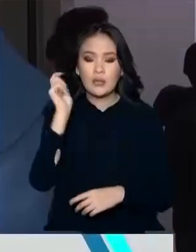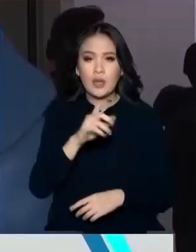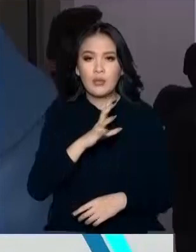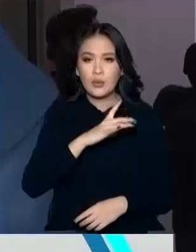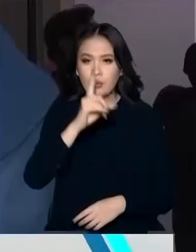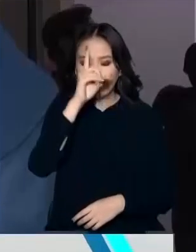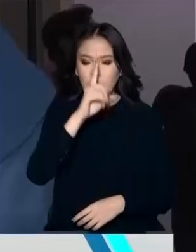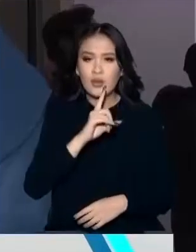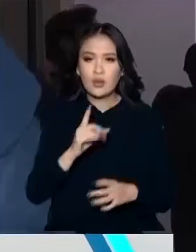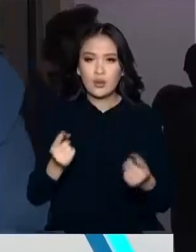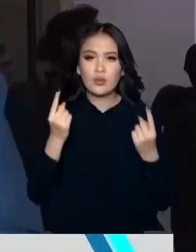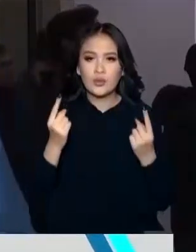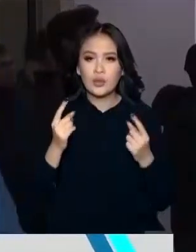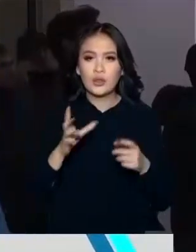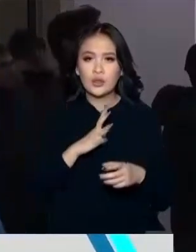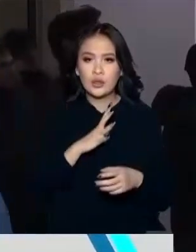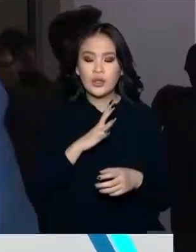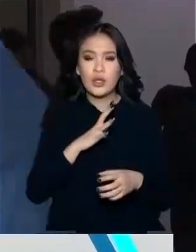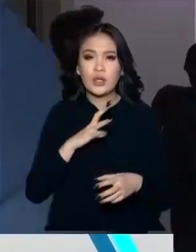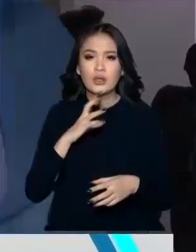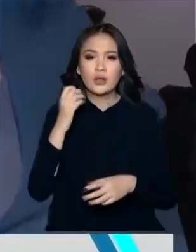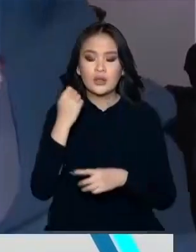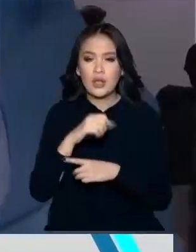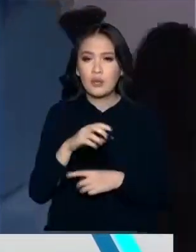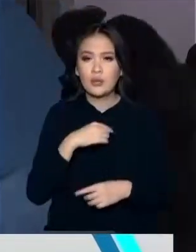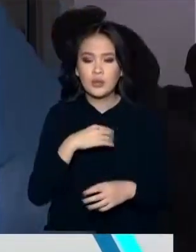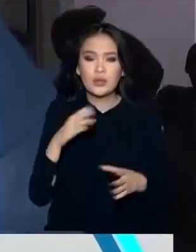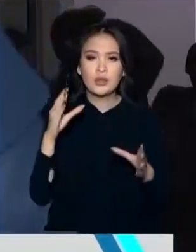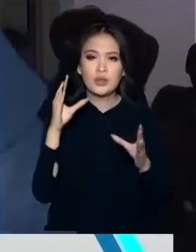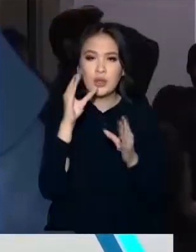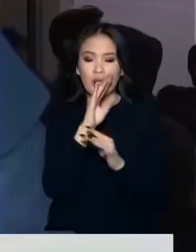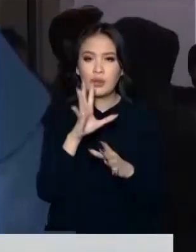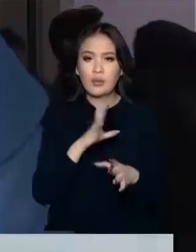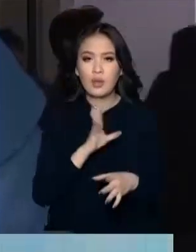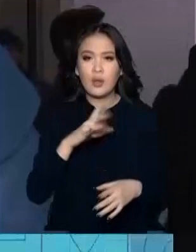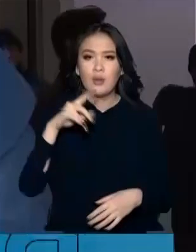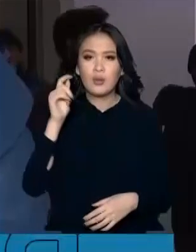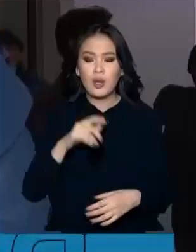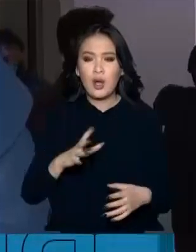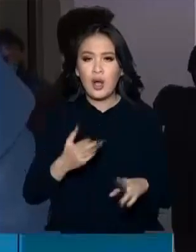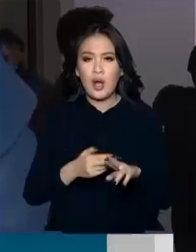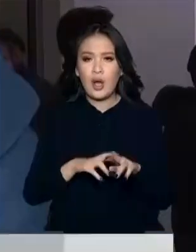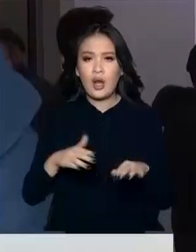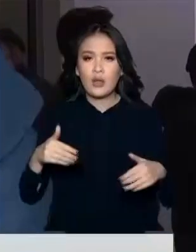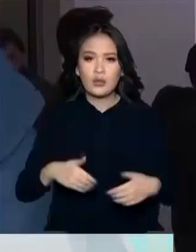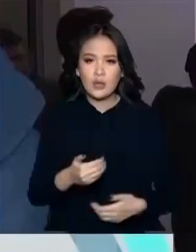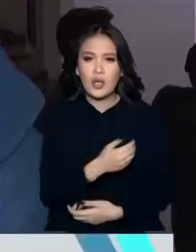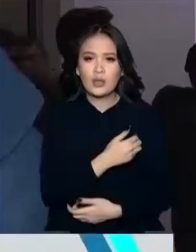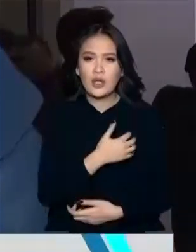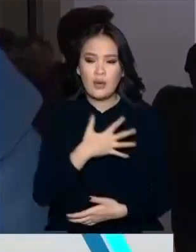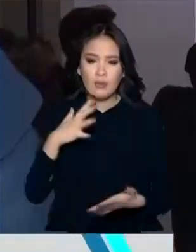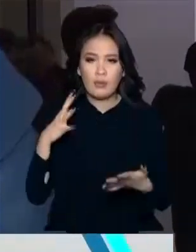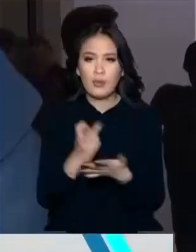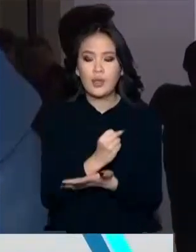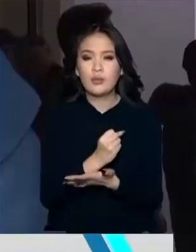крутой чемпионат. К сожалению, мы туда не прошли на гранд-финал. Приехали очень голодными, хотели